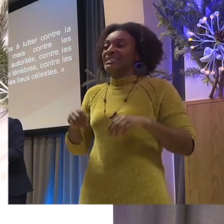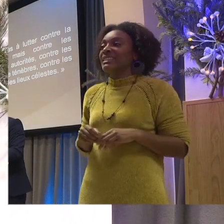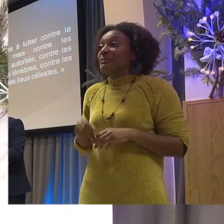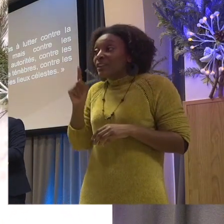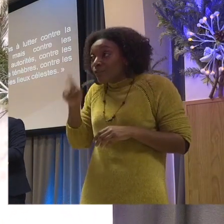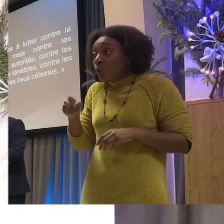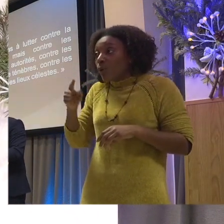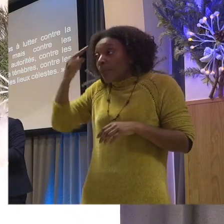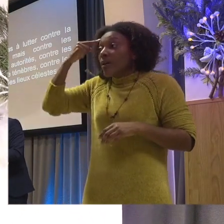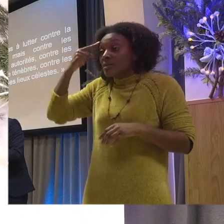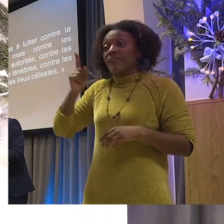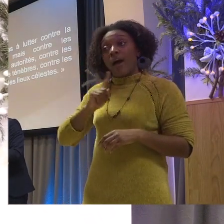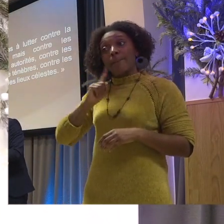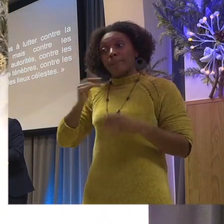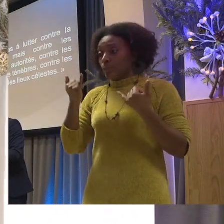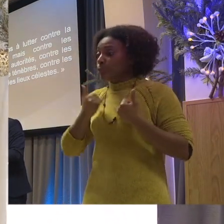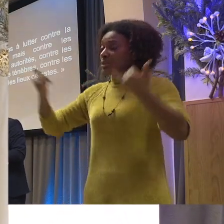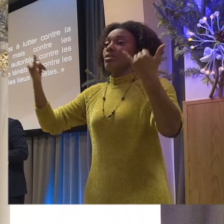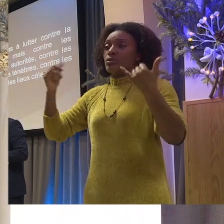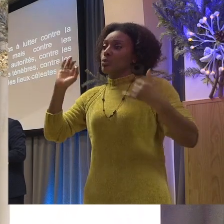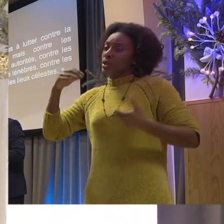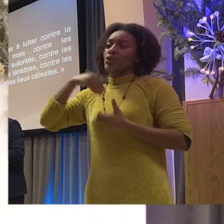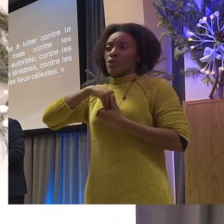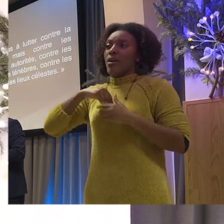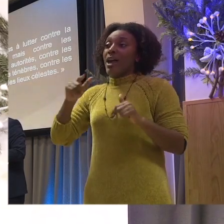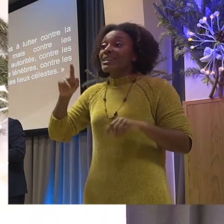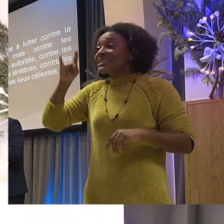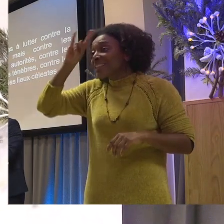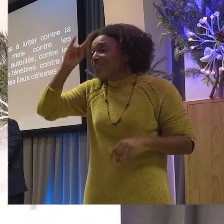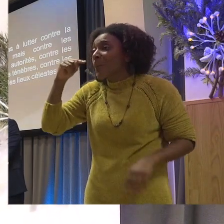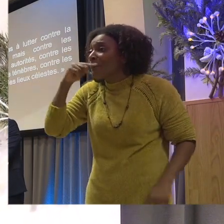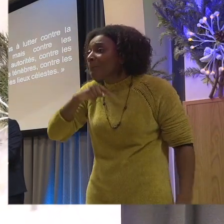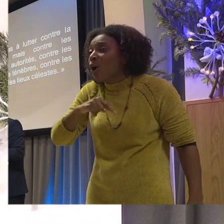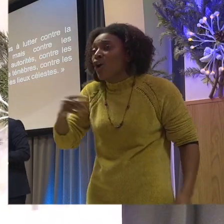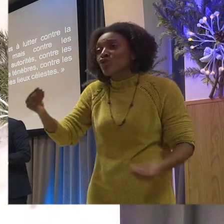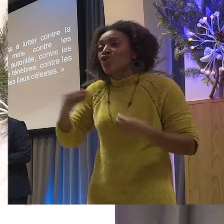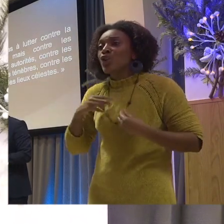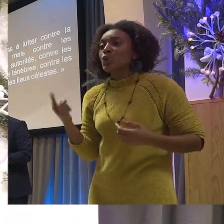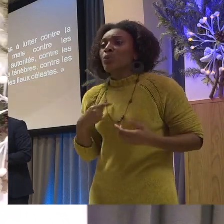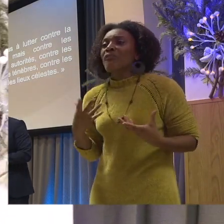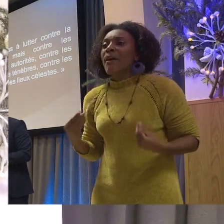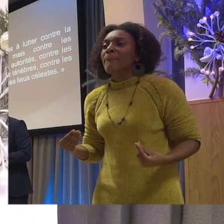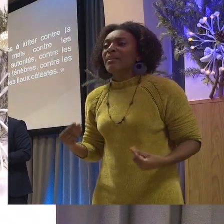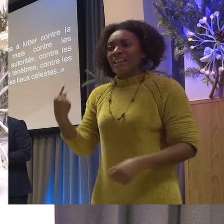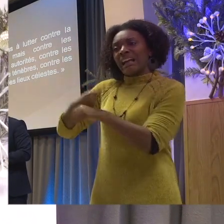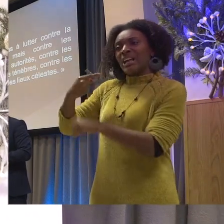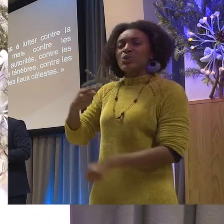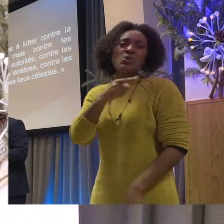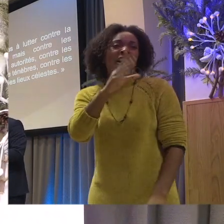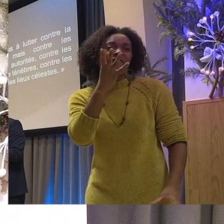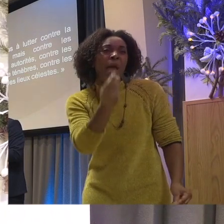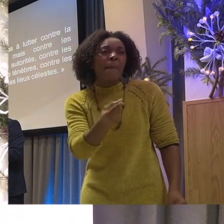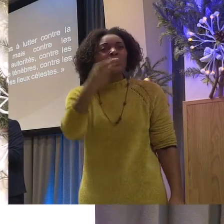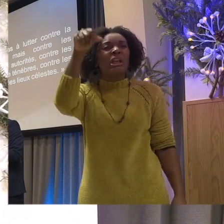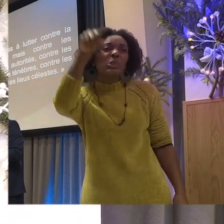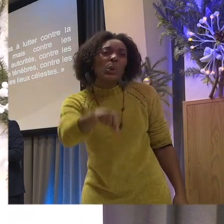cela. Réalisez cela. Parce que l'adversaire nous ment. Il veut nous faire croire que nous sommes sans force, mais ce n'est pas vrai. Il veut nous faire